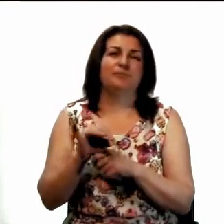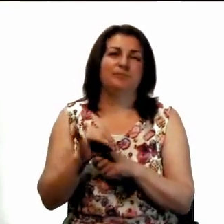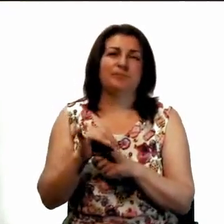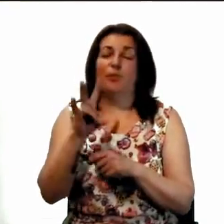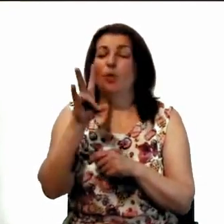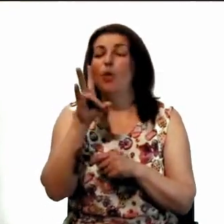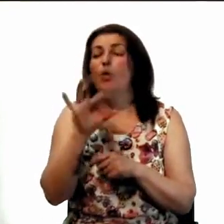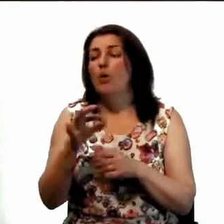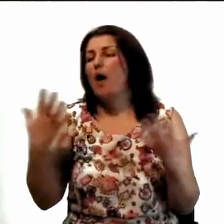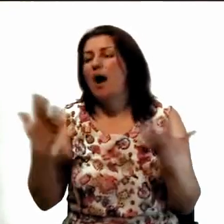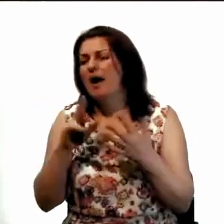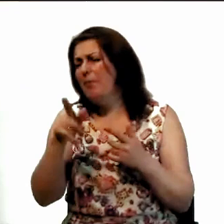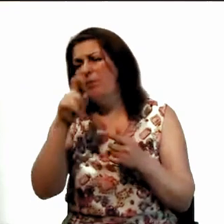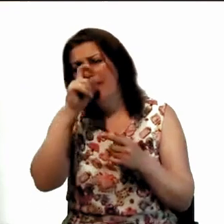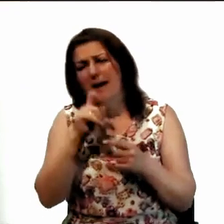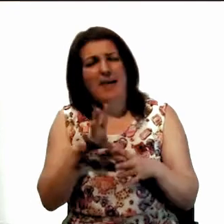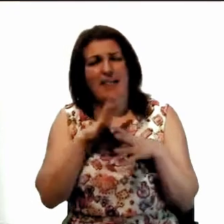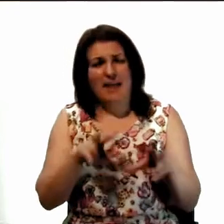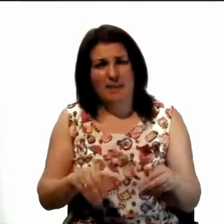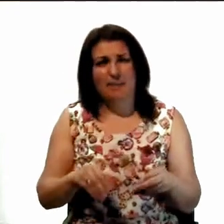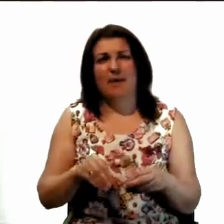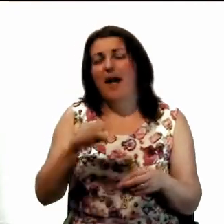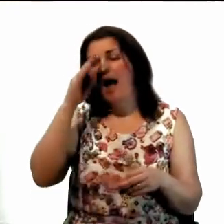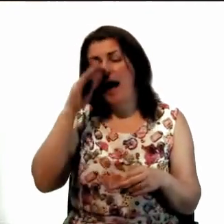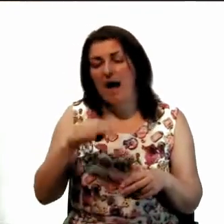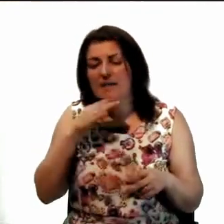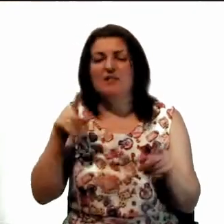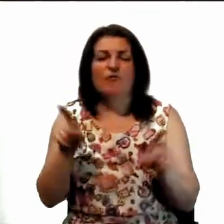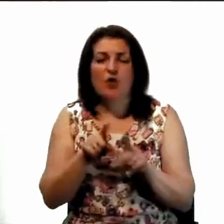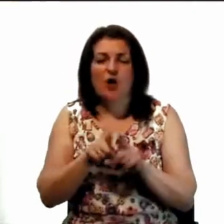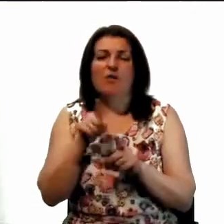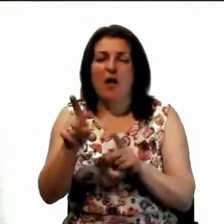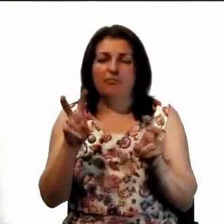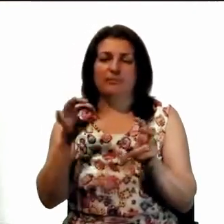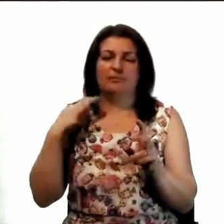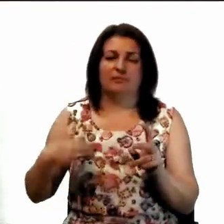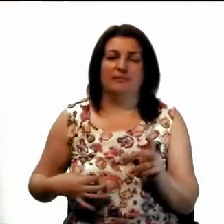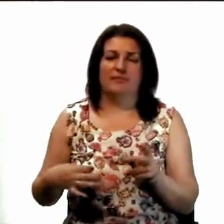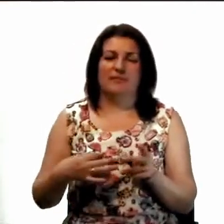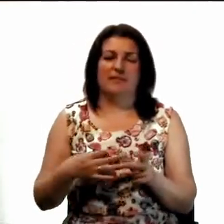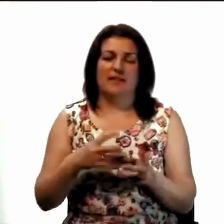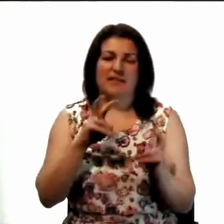Но каким бы плохим он ни был, отец все равно называет его сыном.